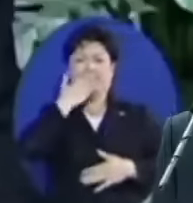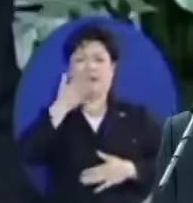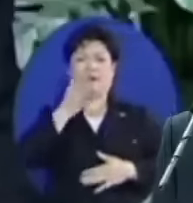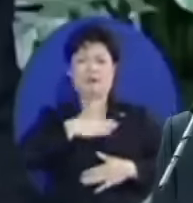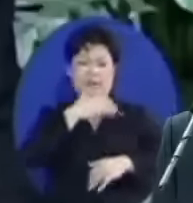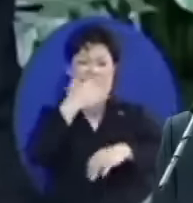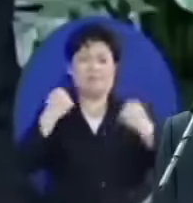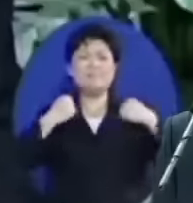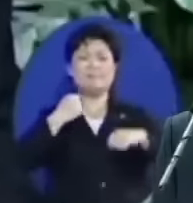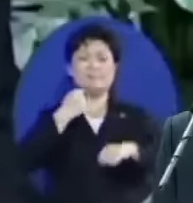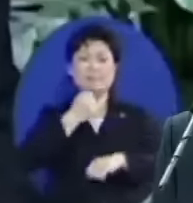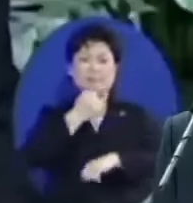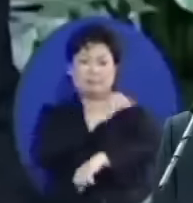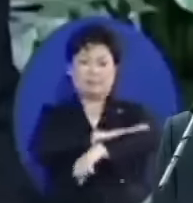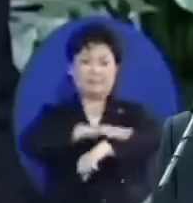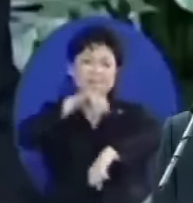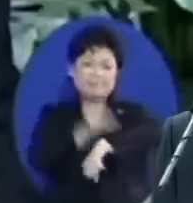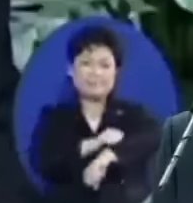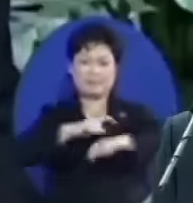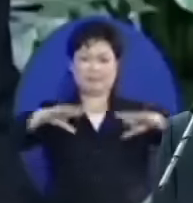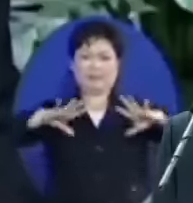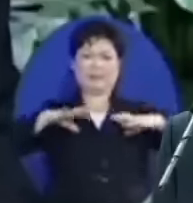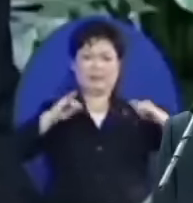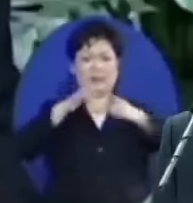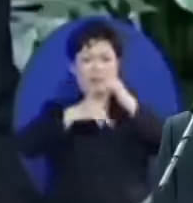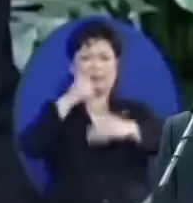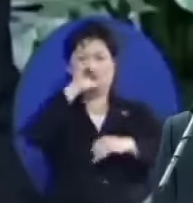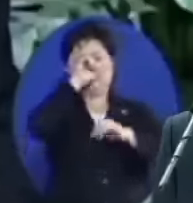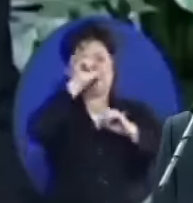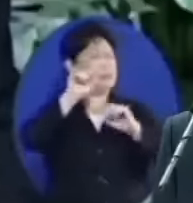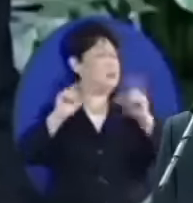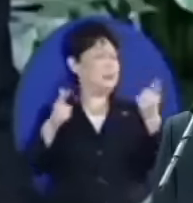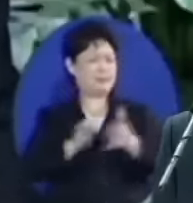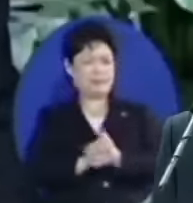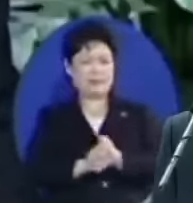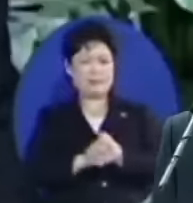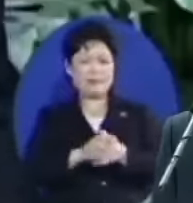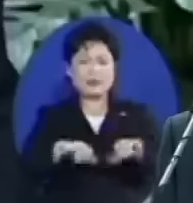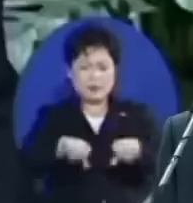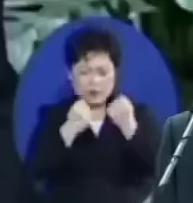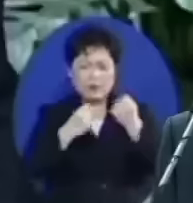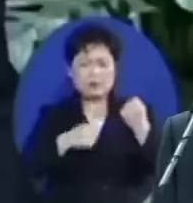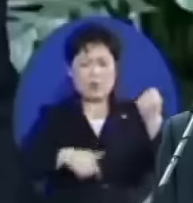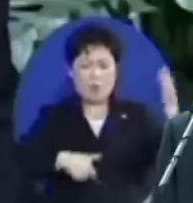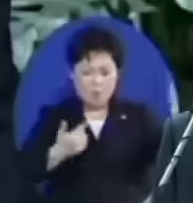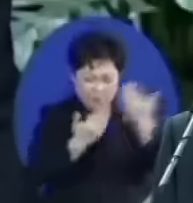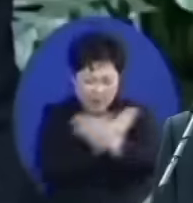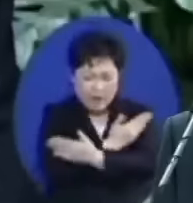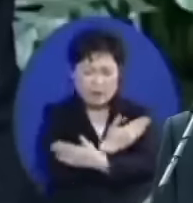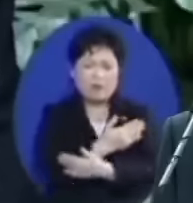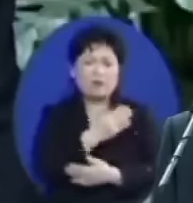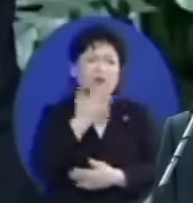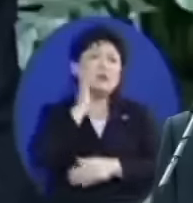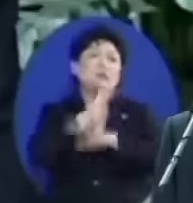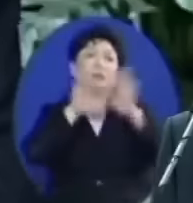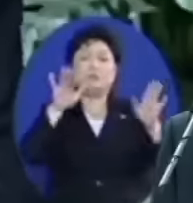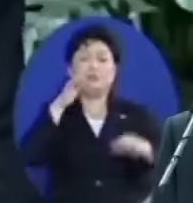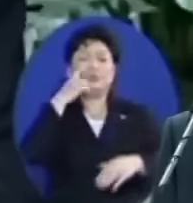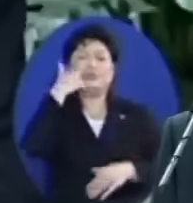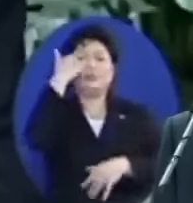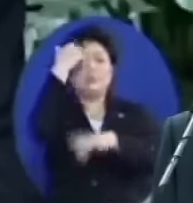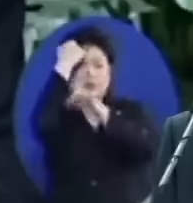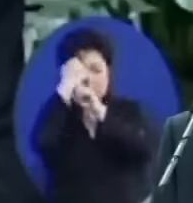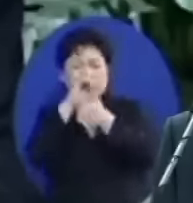할 수 있다고 자랑하는 사람 하나님이 좋아하십니까? 아닙니다. 깨어지고 회개하고 천부의 의지 없어서 손 들고